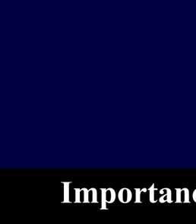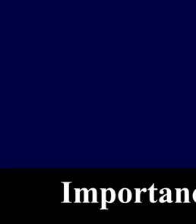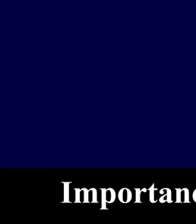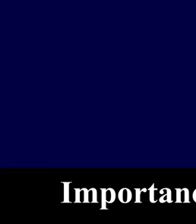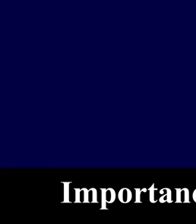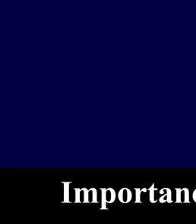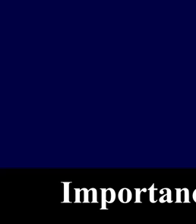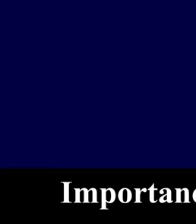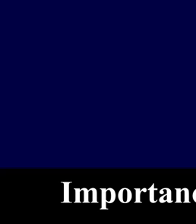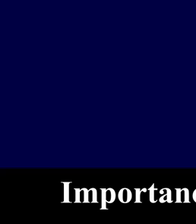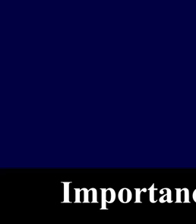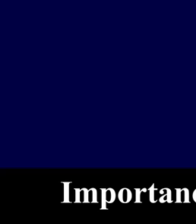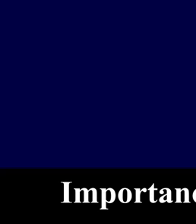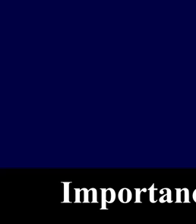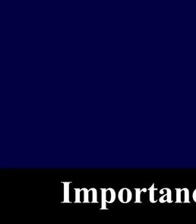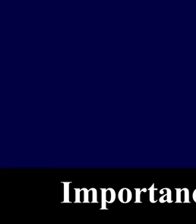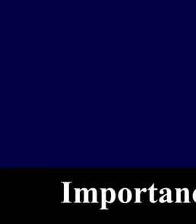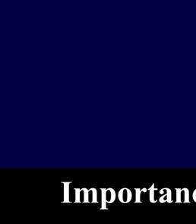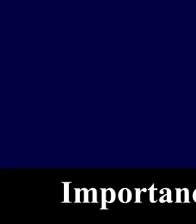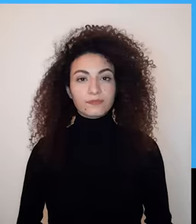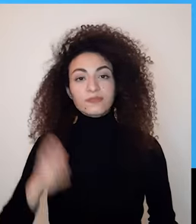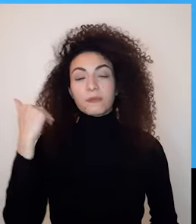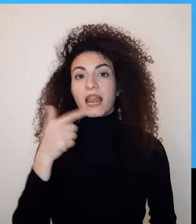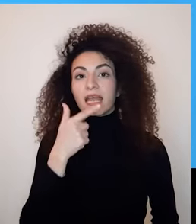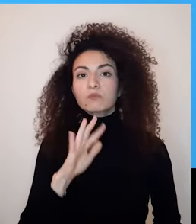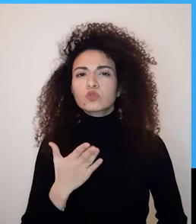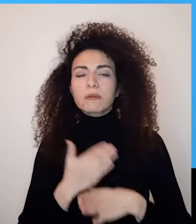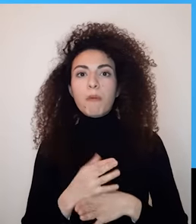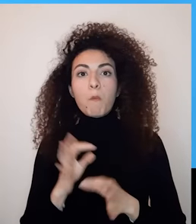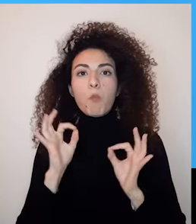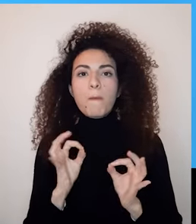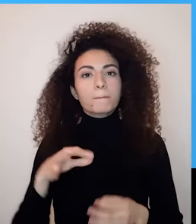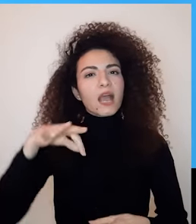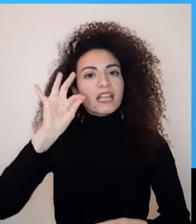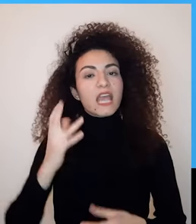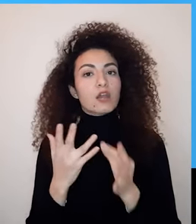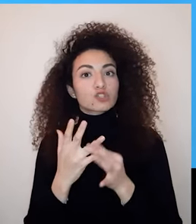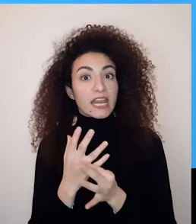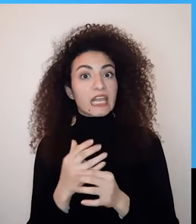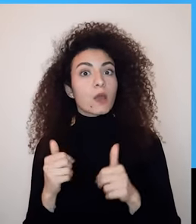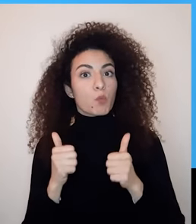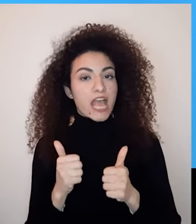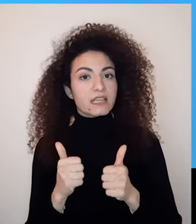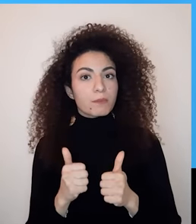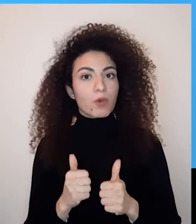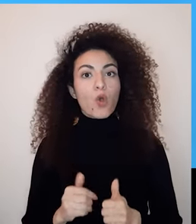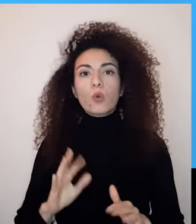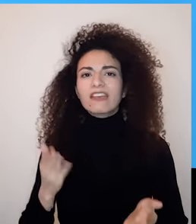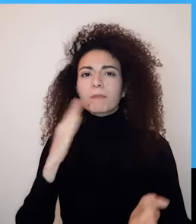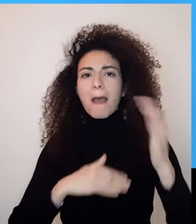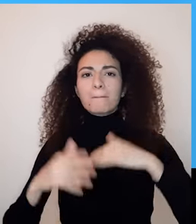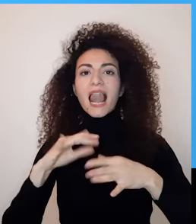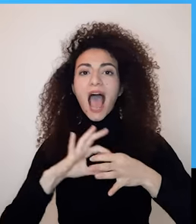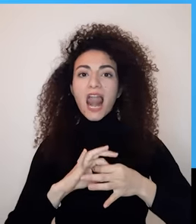كانت العلاقة الجنسية بين الشريكين؟ بعد ما حكينا عن أهمية اختيار الشريك المناسب وكيفية بناء علاقة